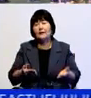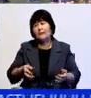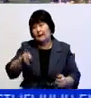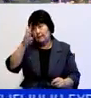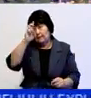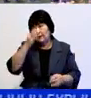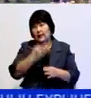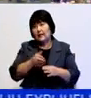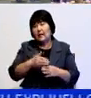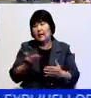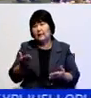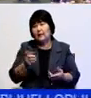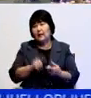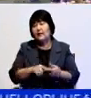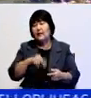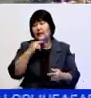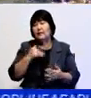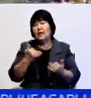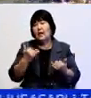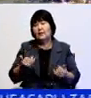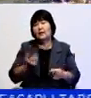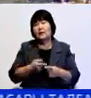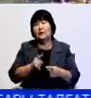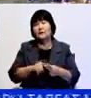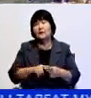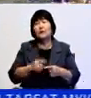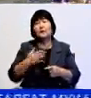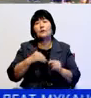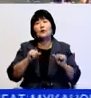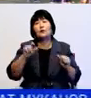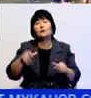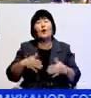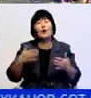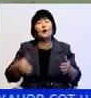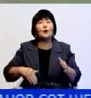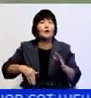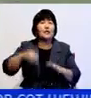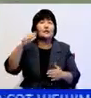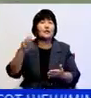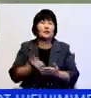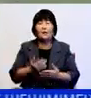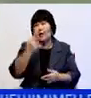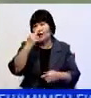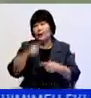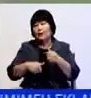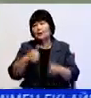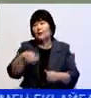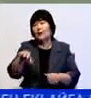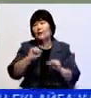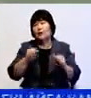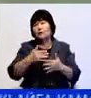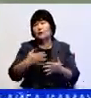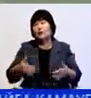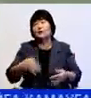мемлекет тарапынан назар аударылған нәтижесінде біздің спортшыларымыз осындай үлкен дәрежеге жетіп отыр. Дәстүрлі дода барлық спорт түрі